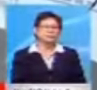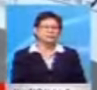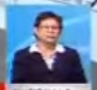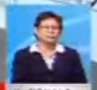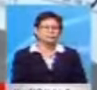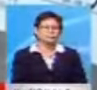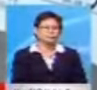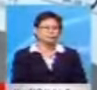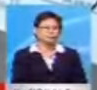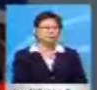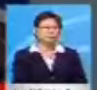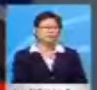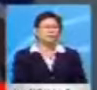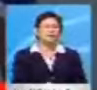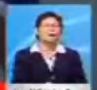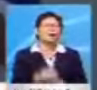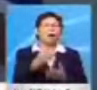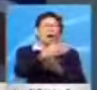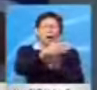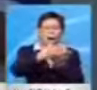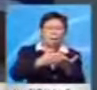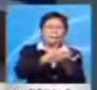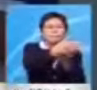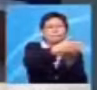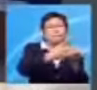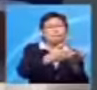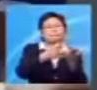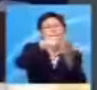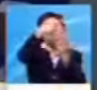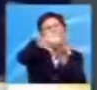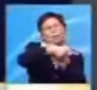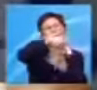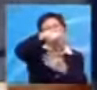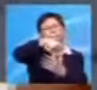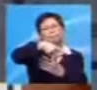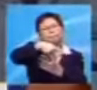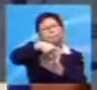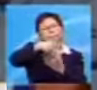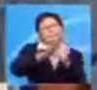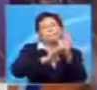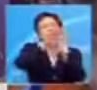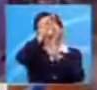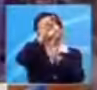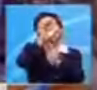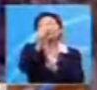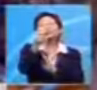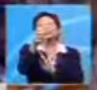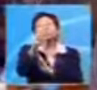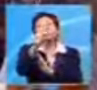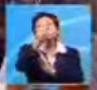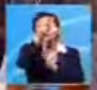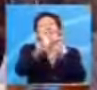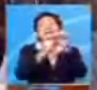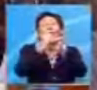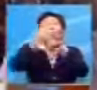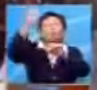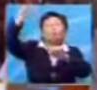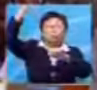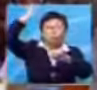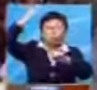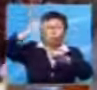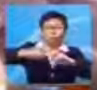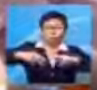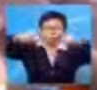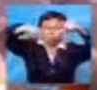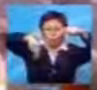kam sebr pembangunan tenusu PPT yang dilancarkan tahun lalu menerusi peningkatan kualiti